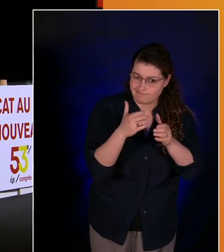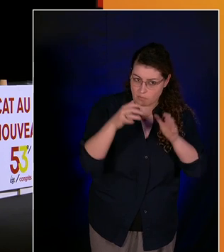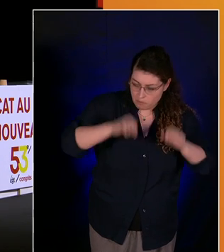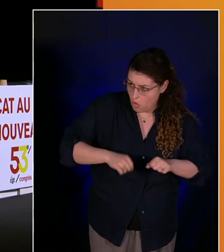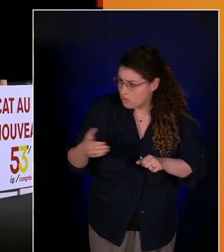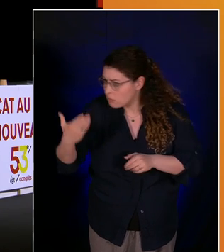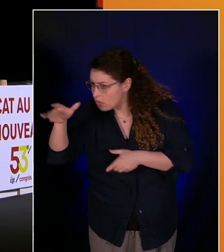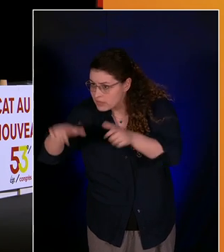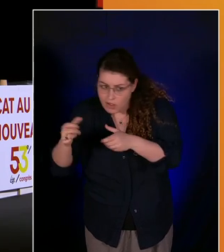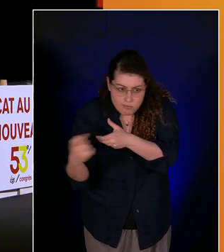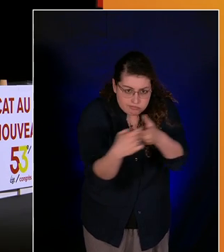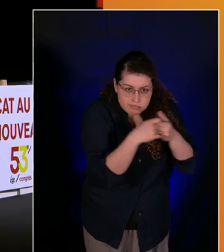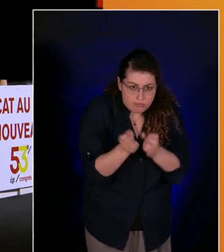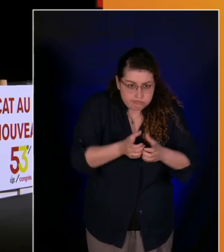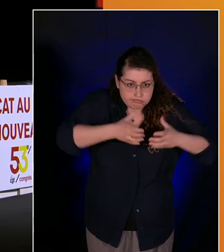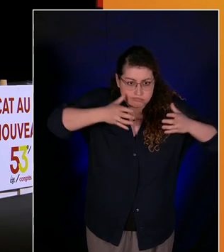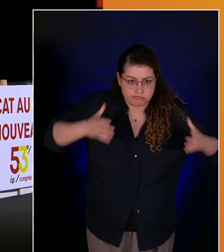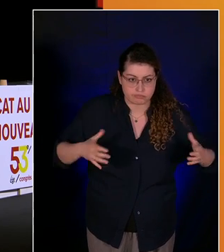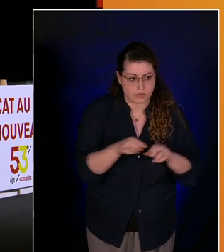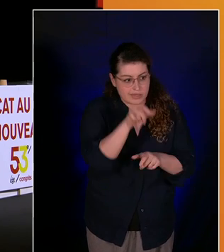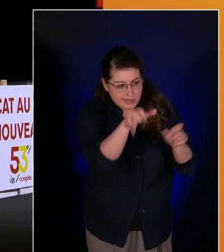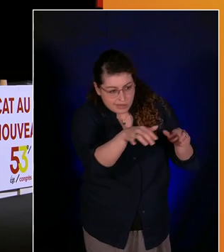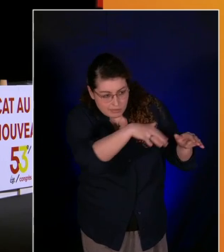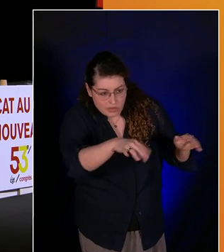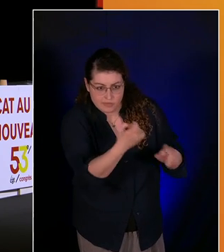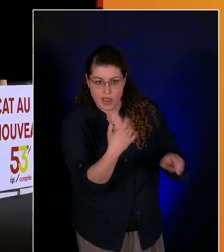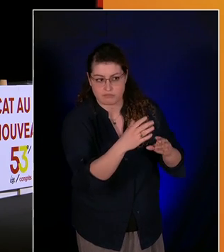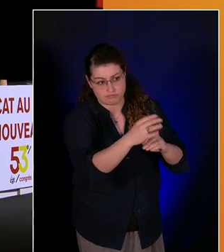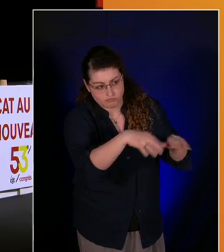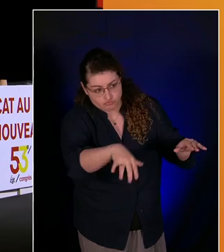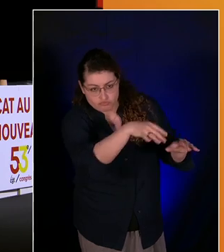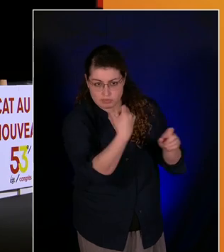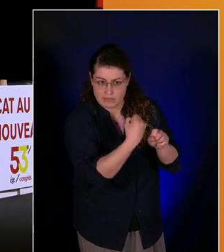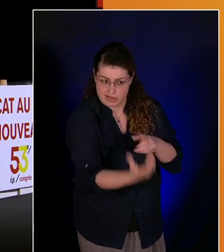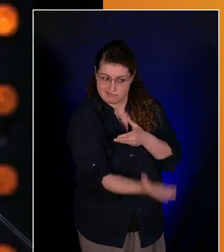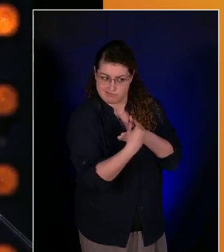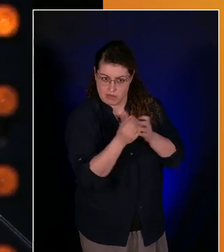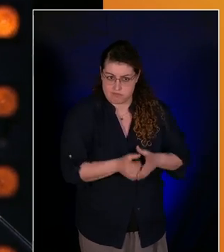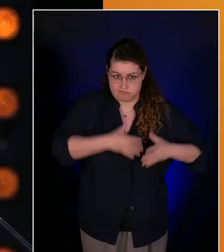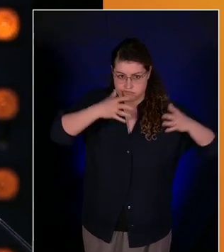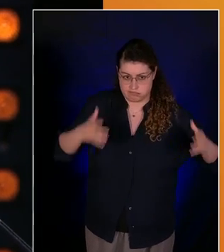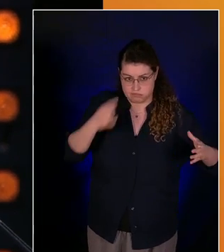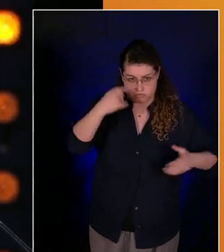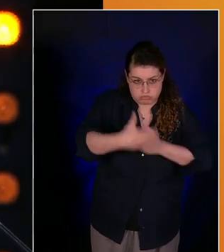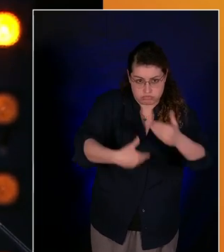plus largement le monde du travail pour mener les combats qui nous attendent des